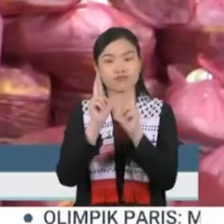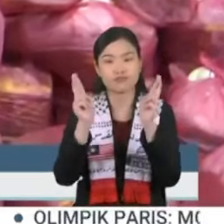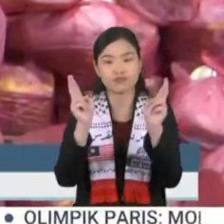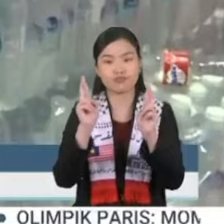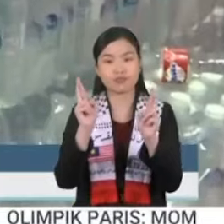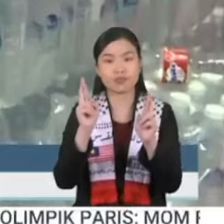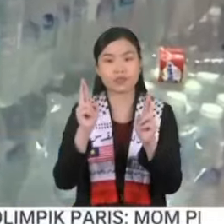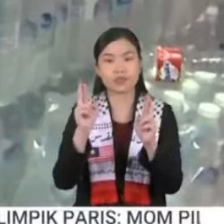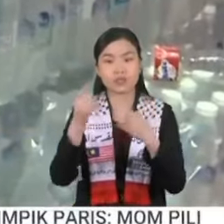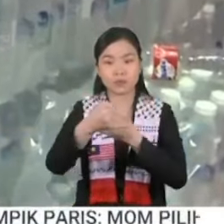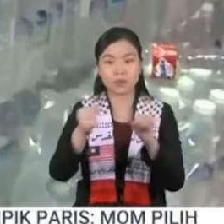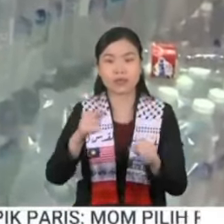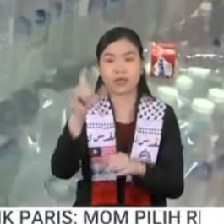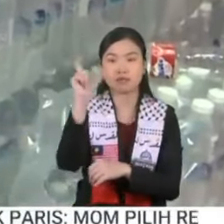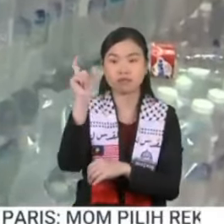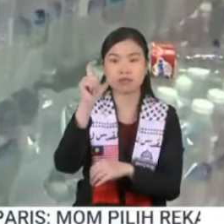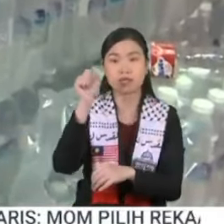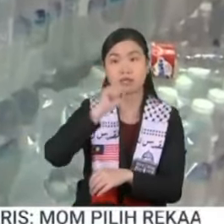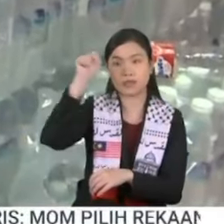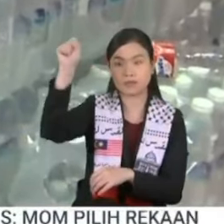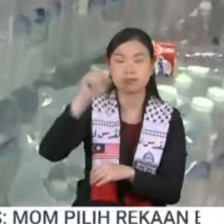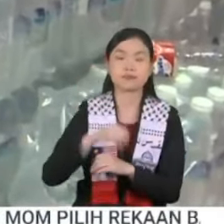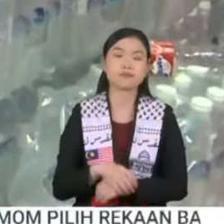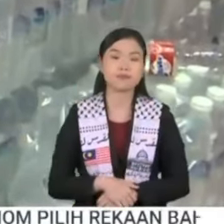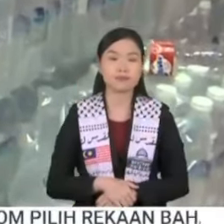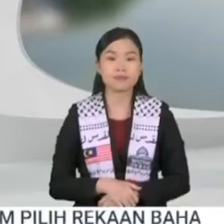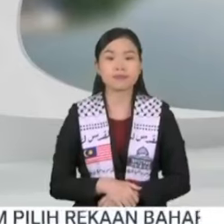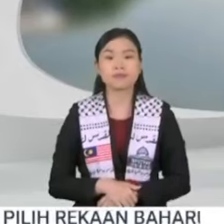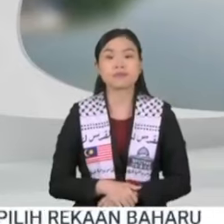Ugama Islam Sabah dan Perbadanan Baitul Mal.